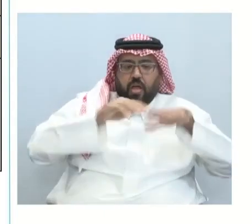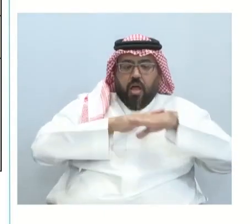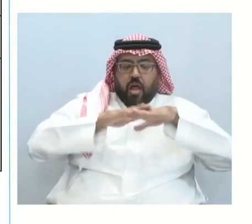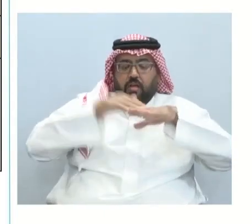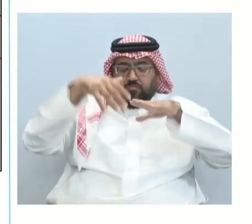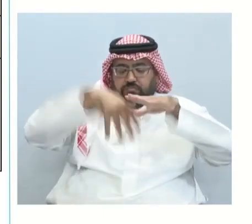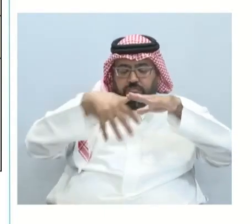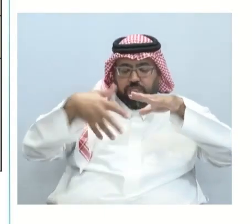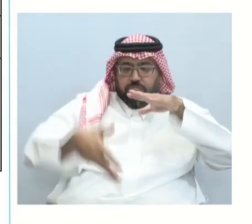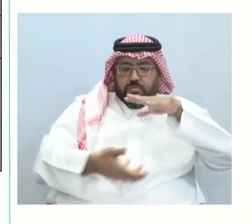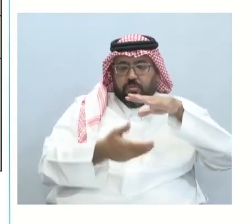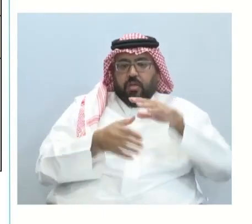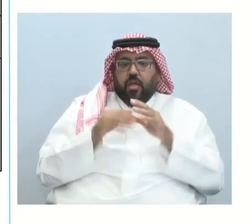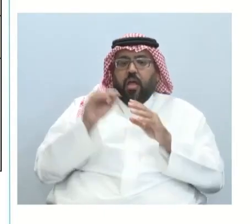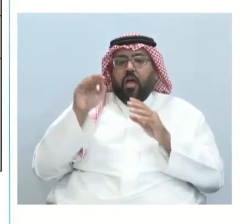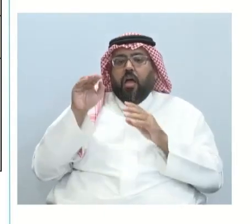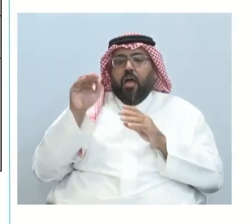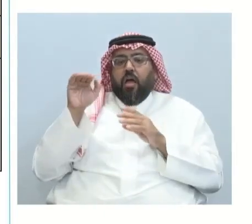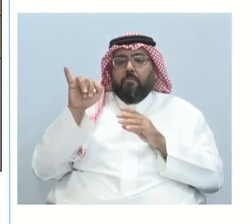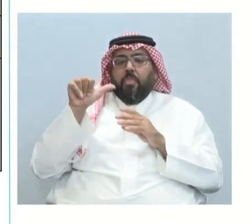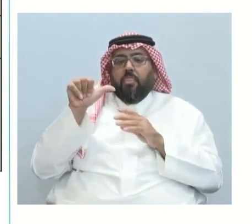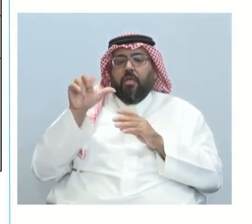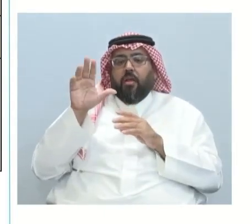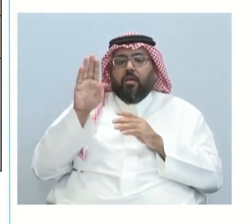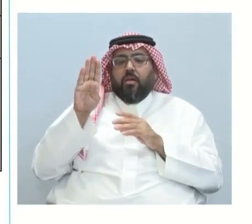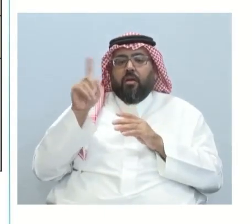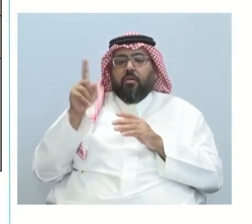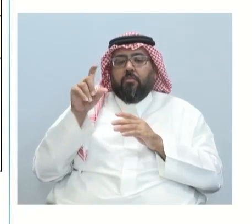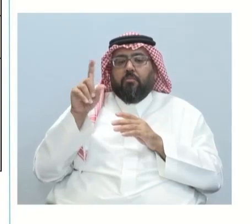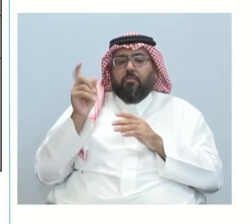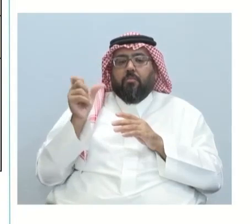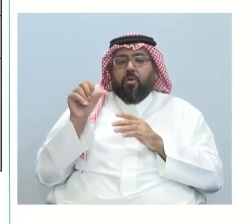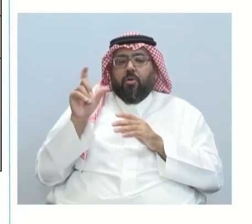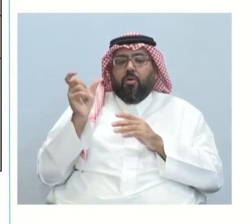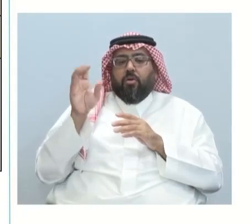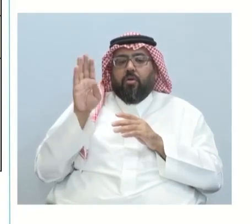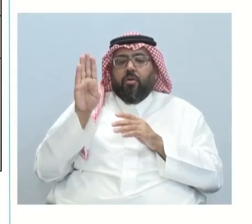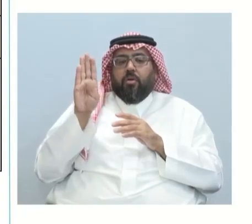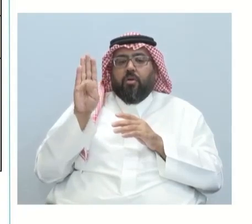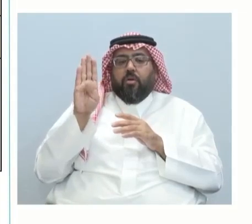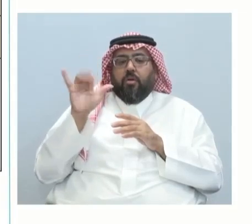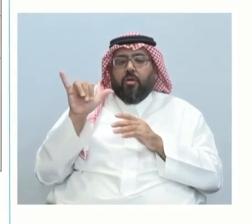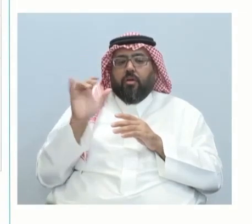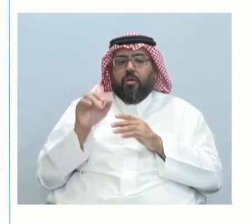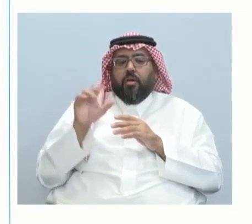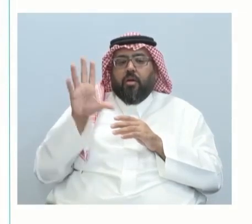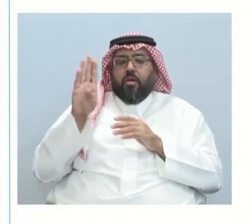هذا بالنسبه لحمض الكربونك كيف يتكون او كيف ينتج وما هي اهميته